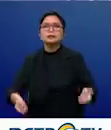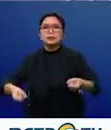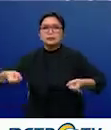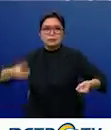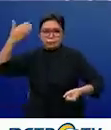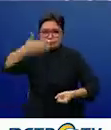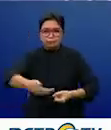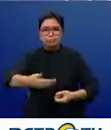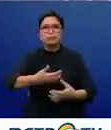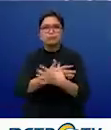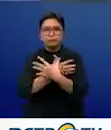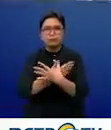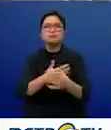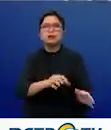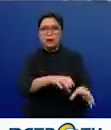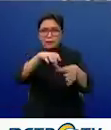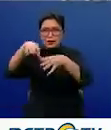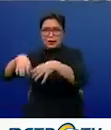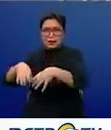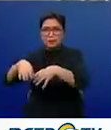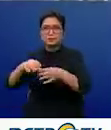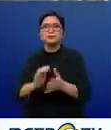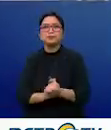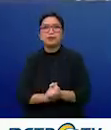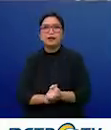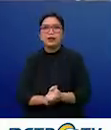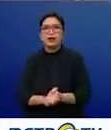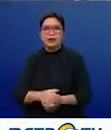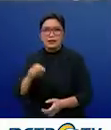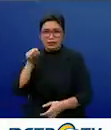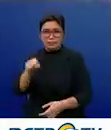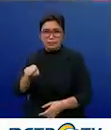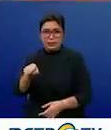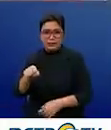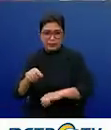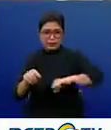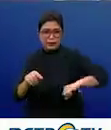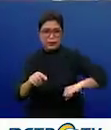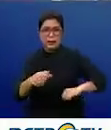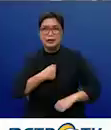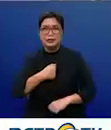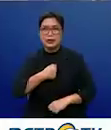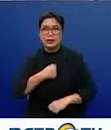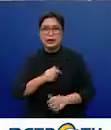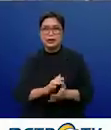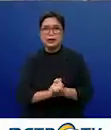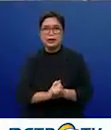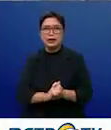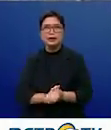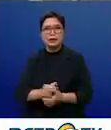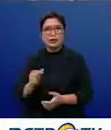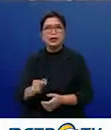tempat orang-orang untuk transit. Dan di depan kiri saya ini merupakan Transit